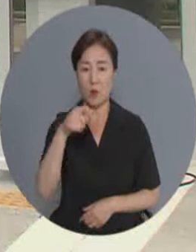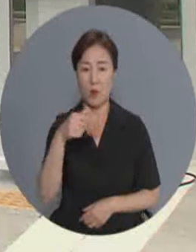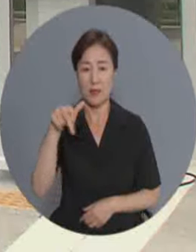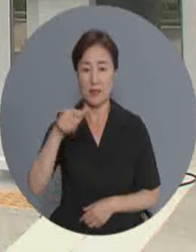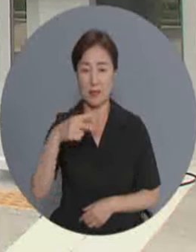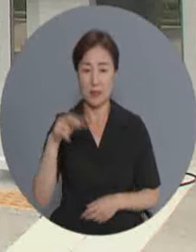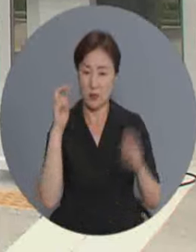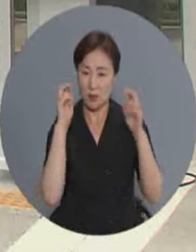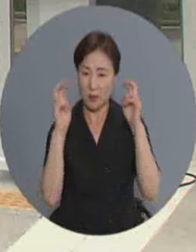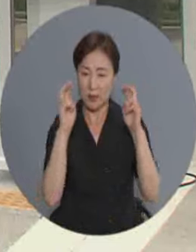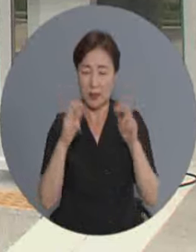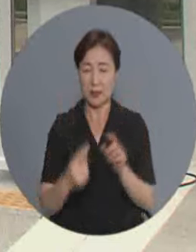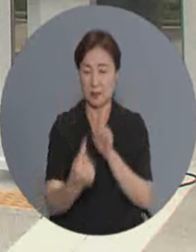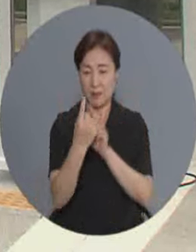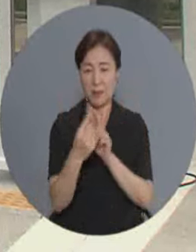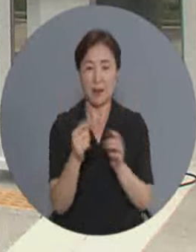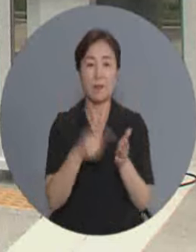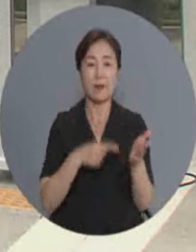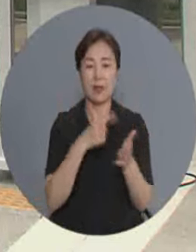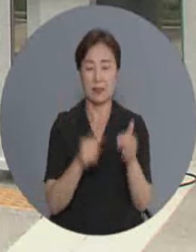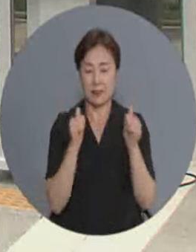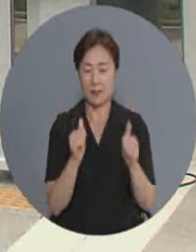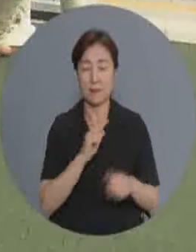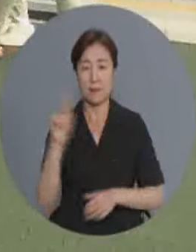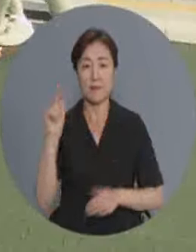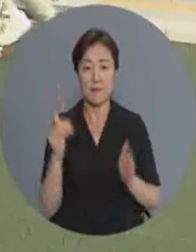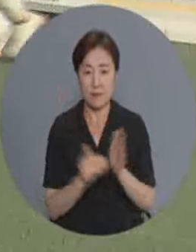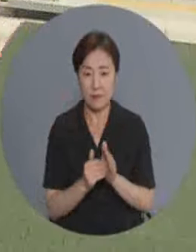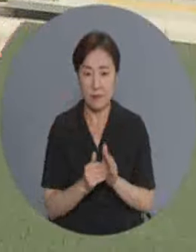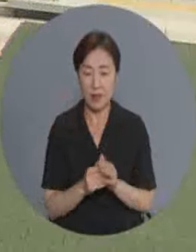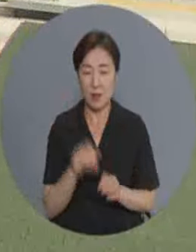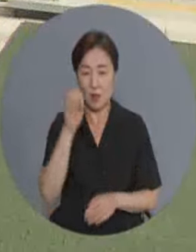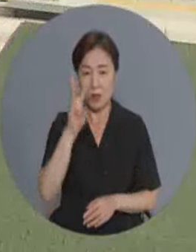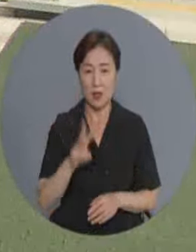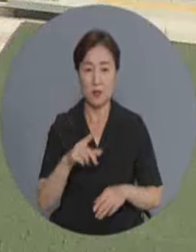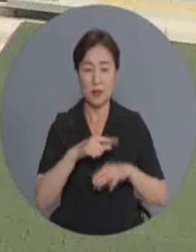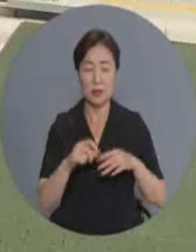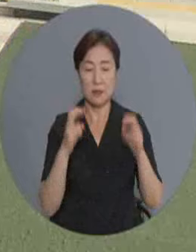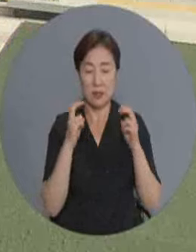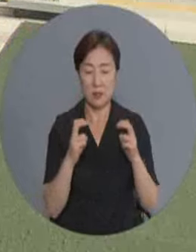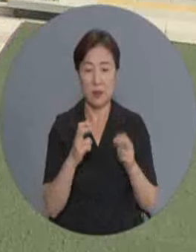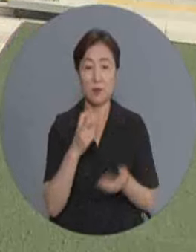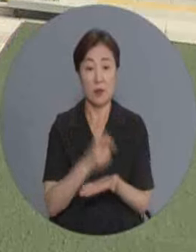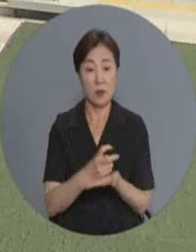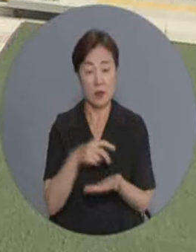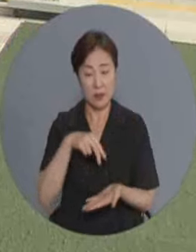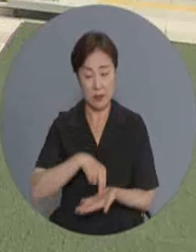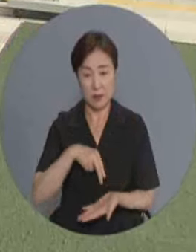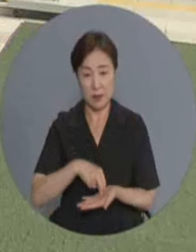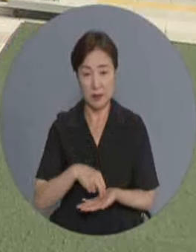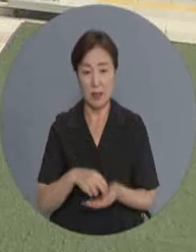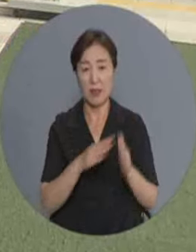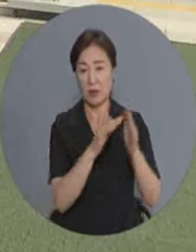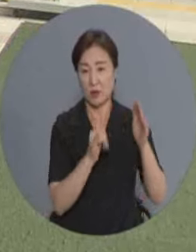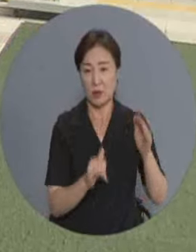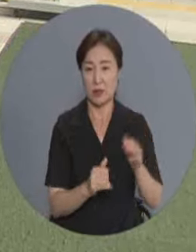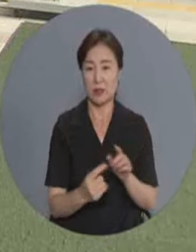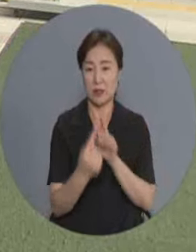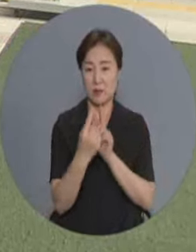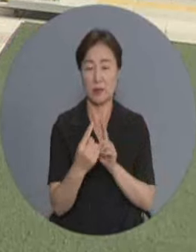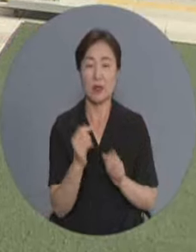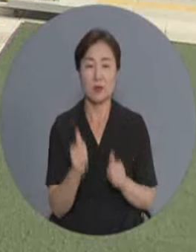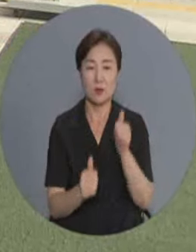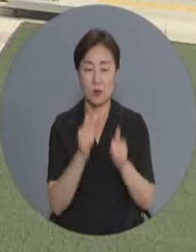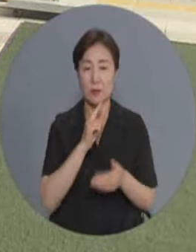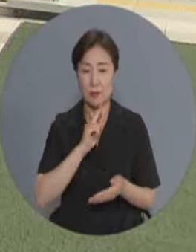상대로 손해배상 청구 소송을 제기했습니다. 광주지방법원은 유족들이 니혼 코크스 공업사를 상대로 소송을 낸